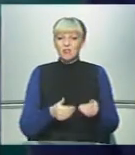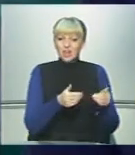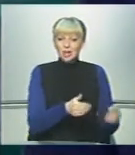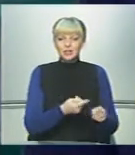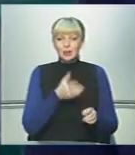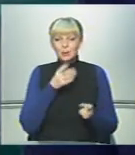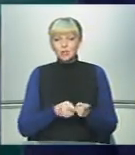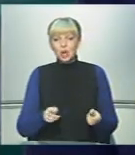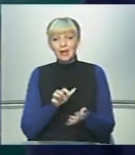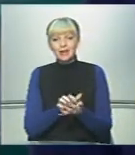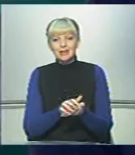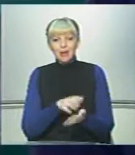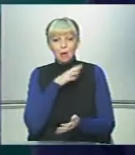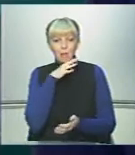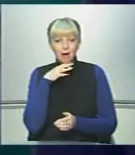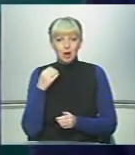під час ікри багато